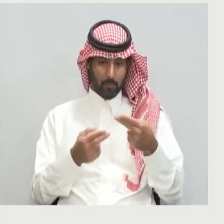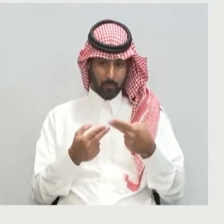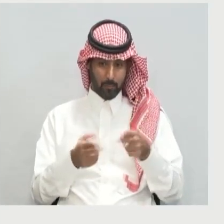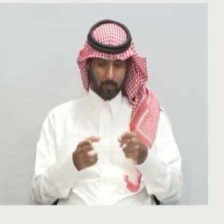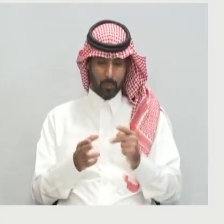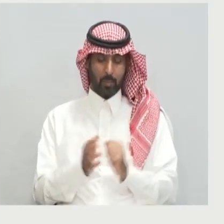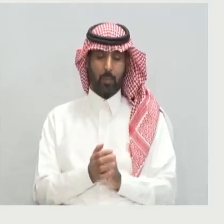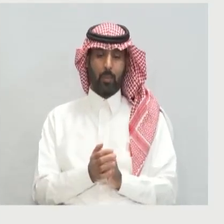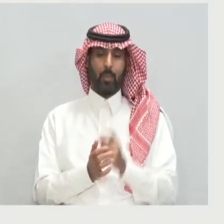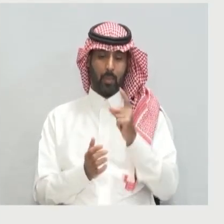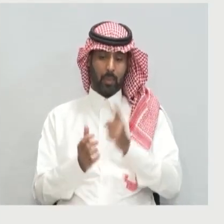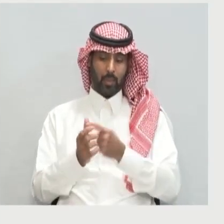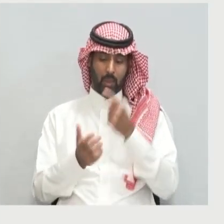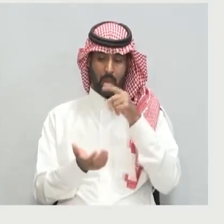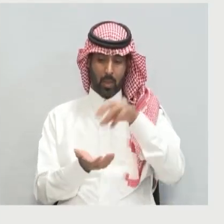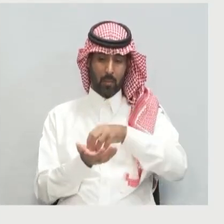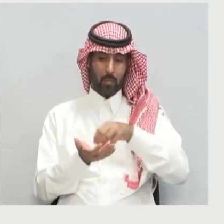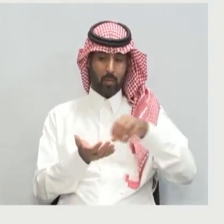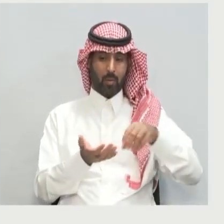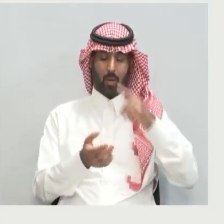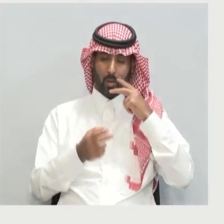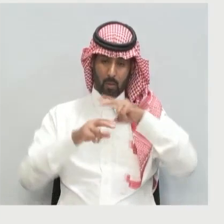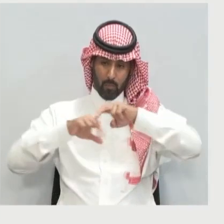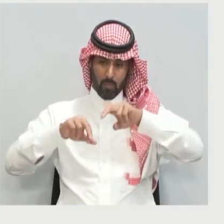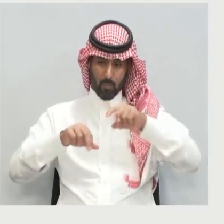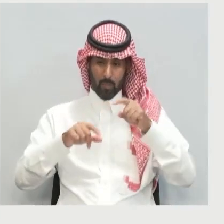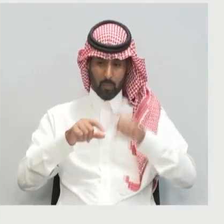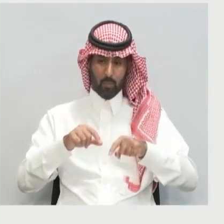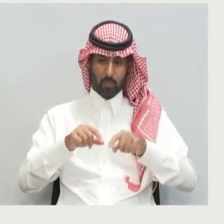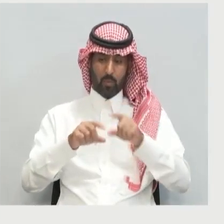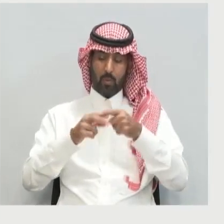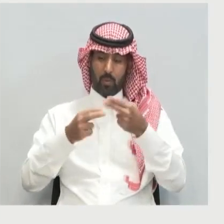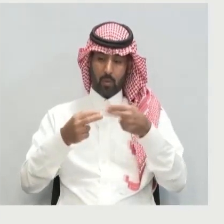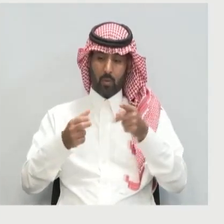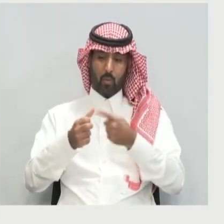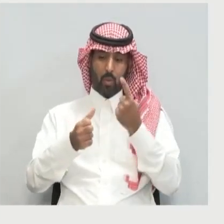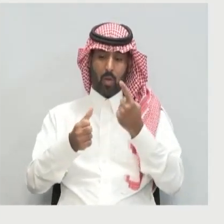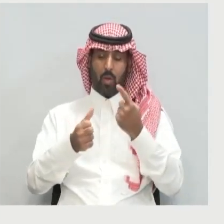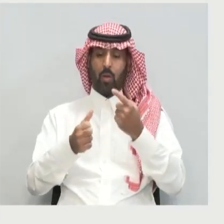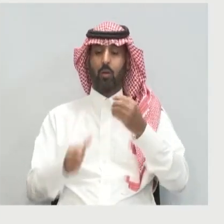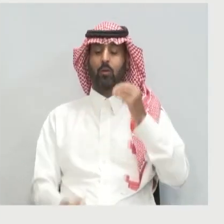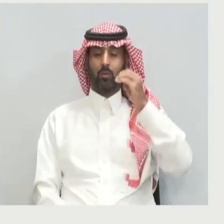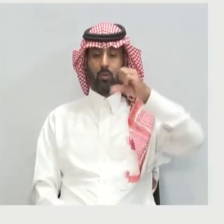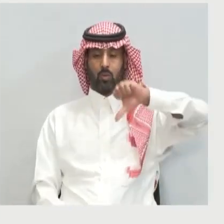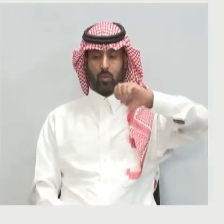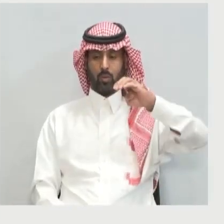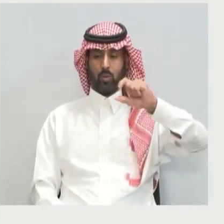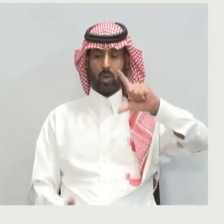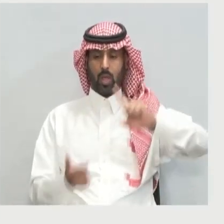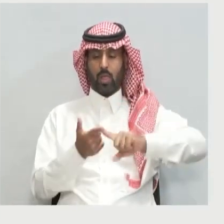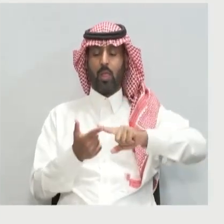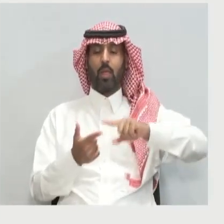لدينا مجموعه من محركات البحث ومنها مثل محرك جوجل ومحرك